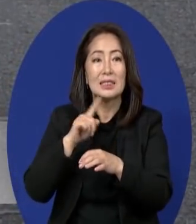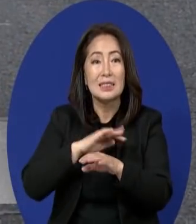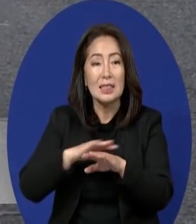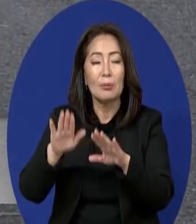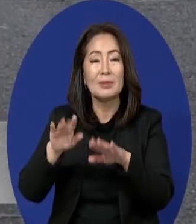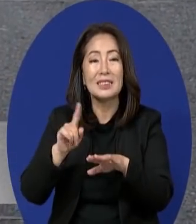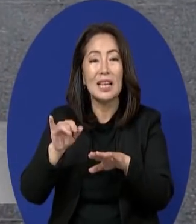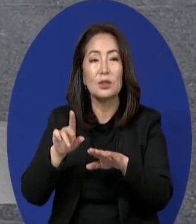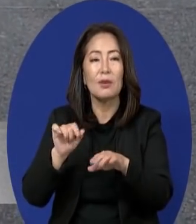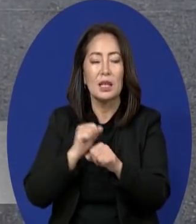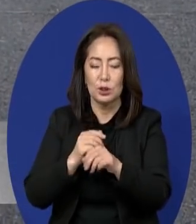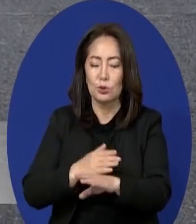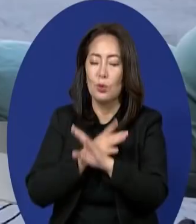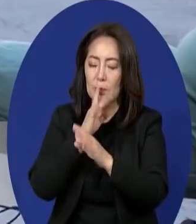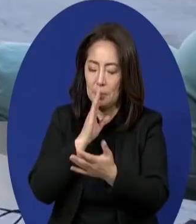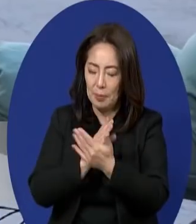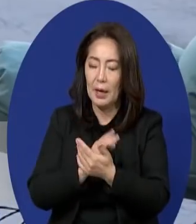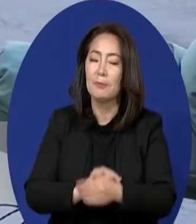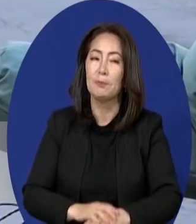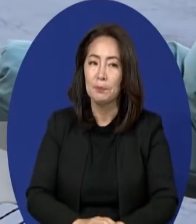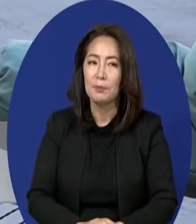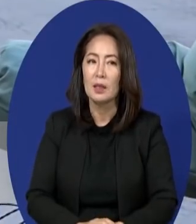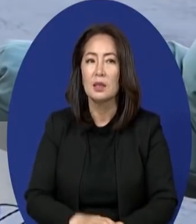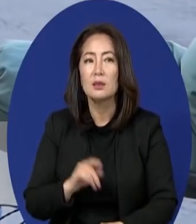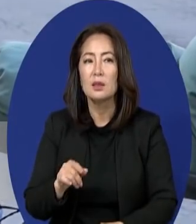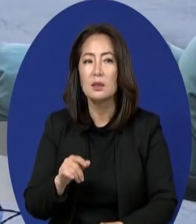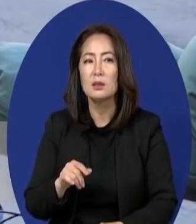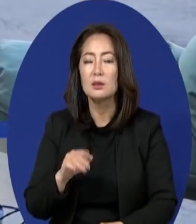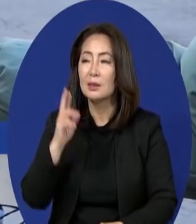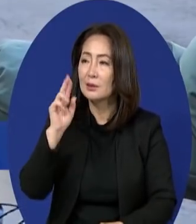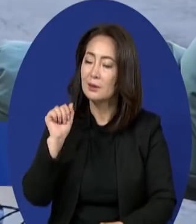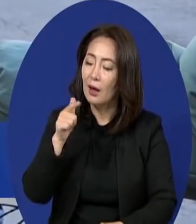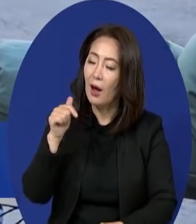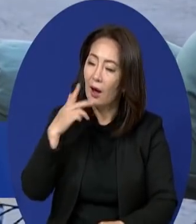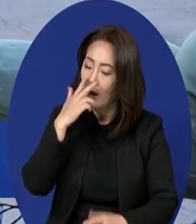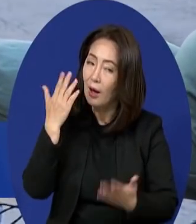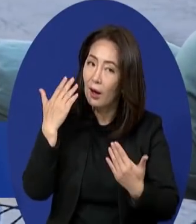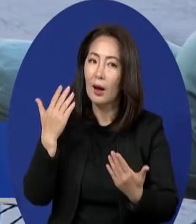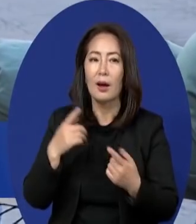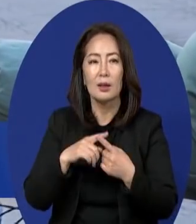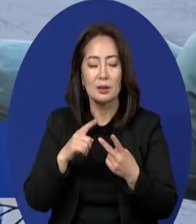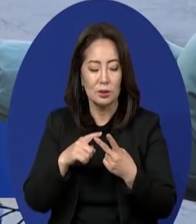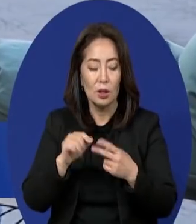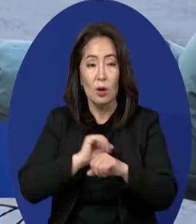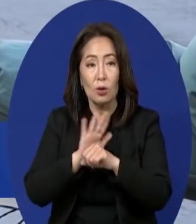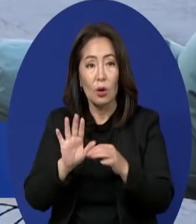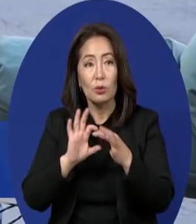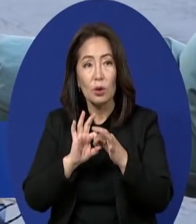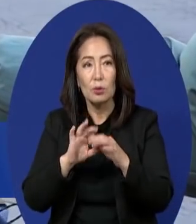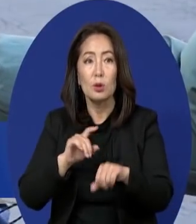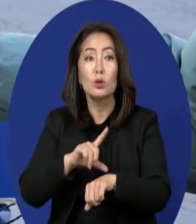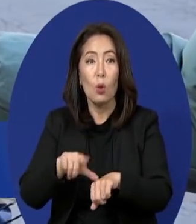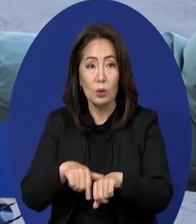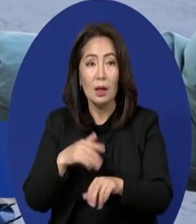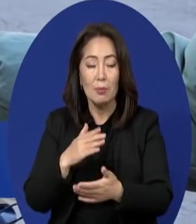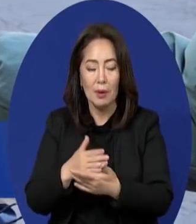дуусах шатанда ороод байна. Одоо энэ чинь нөгөө цагаагарын байдал тэгээл одоо ингээд энэ цар тахалтай холбоотой жоохон удаашширсан. Тэгээд